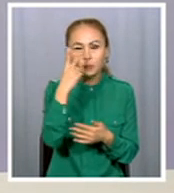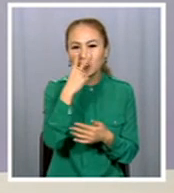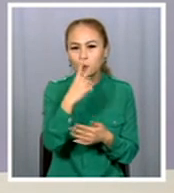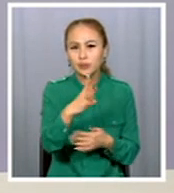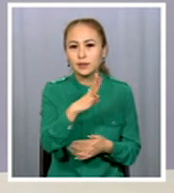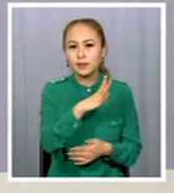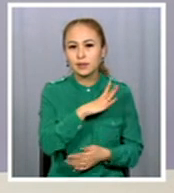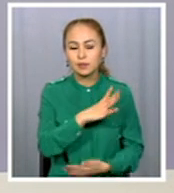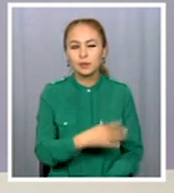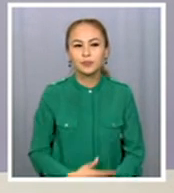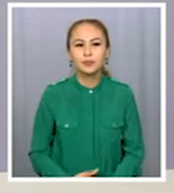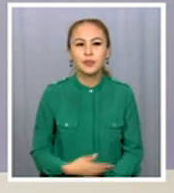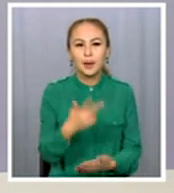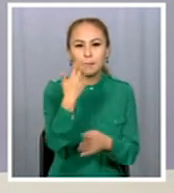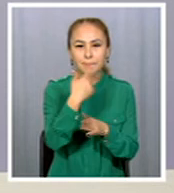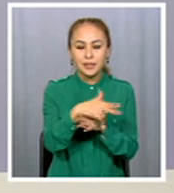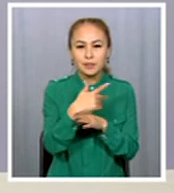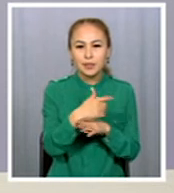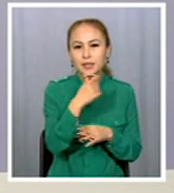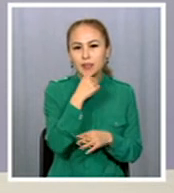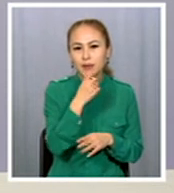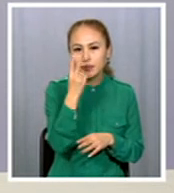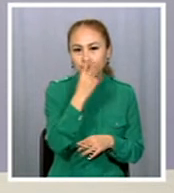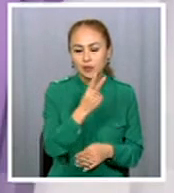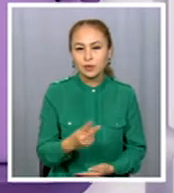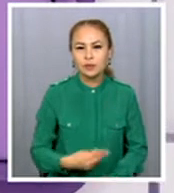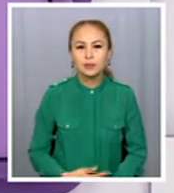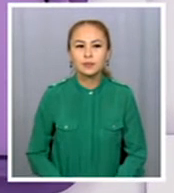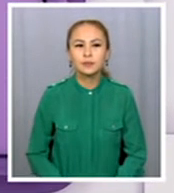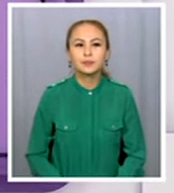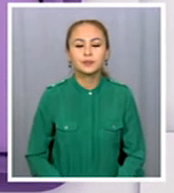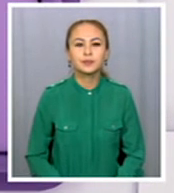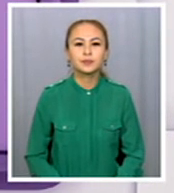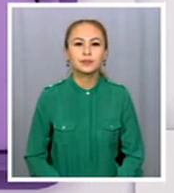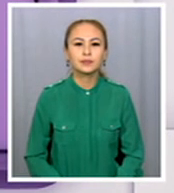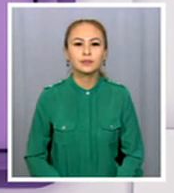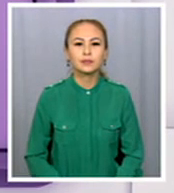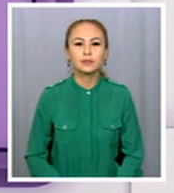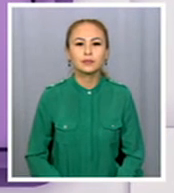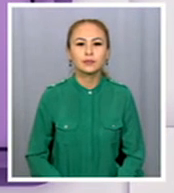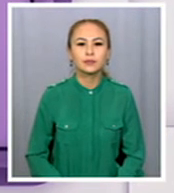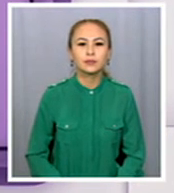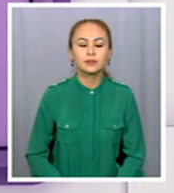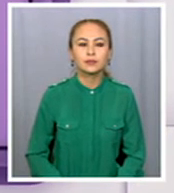ме? Бейне материалға назар аударайық.